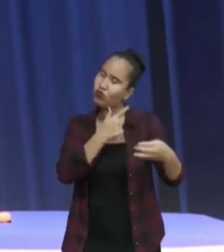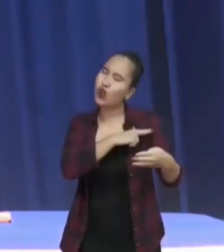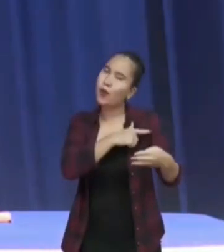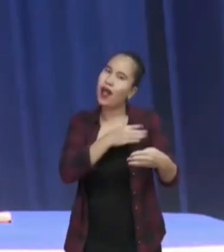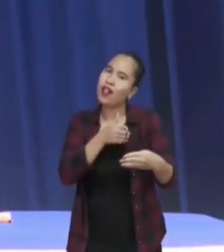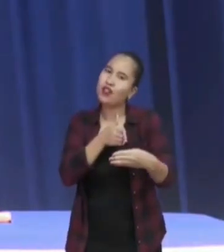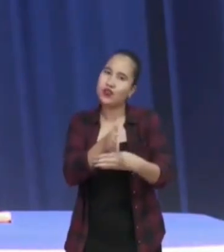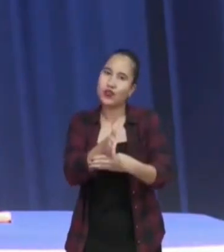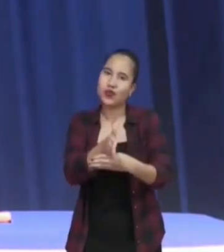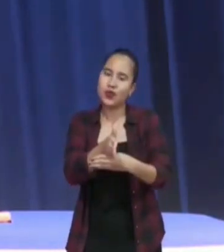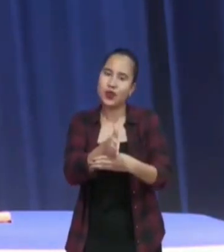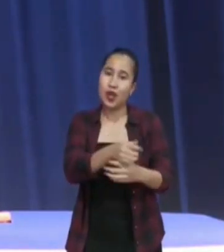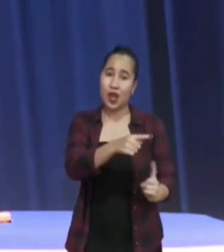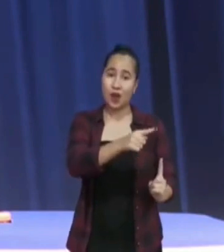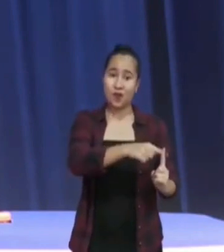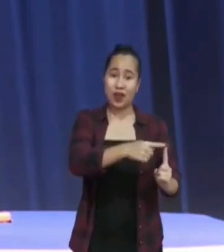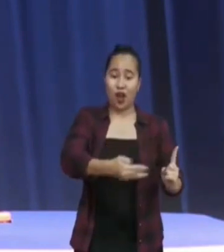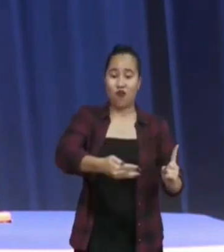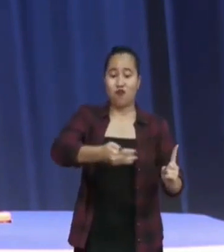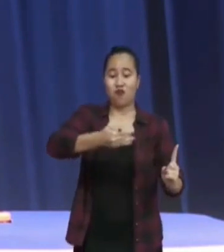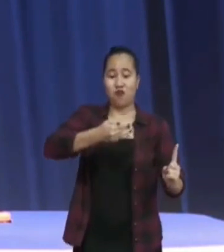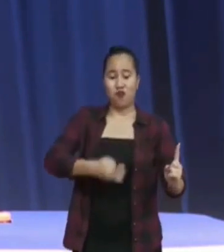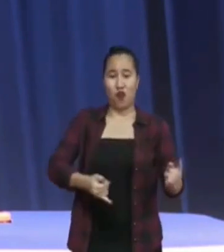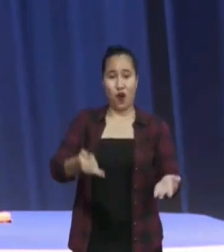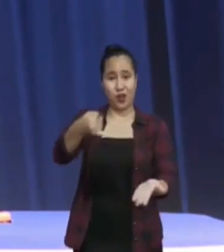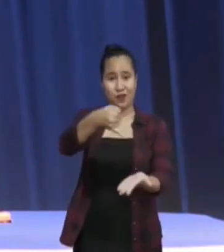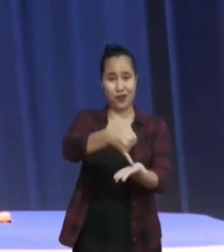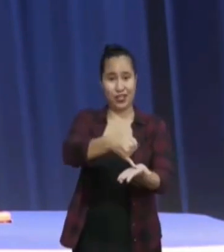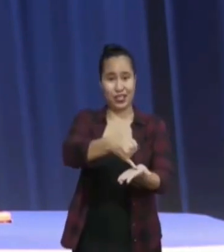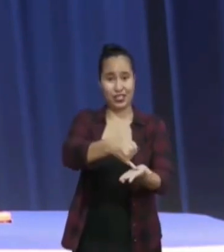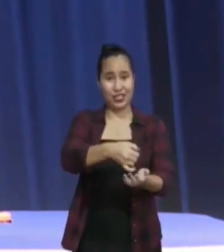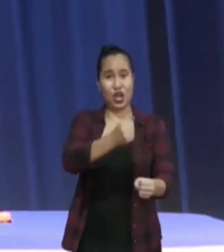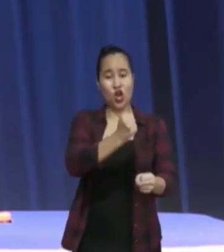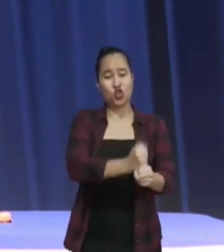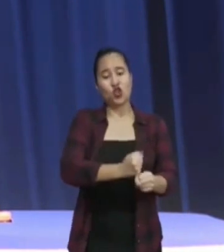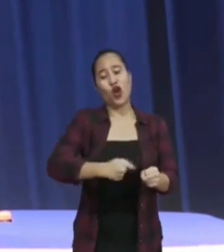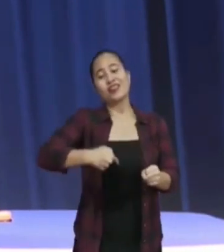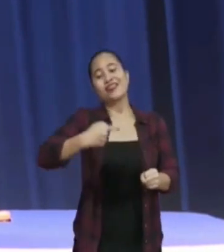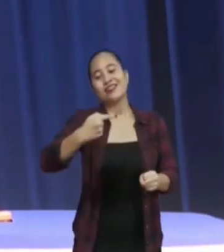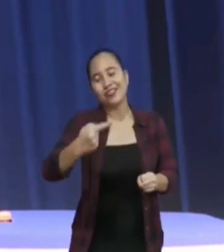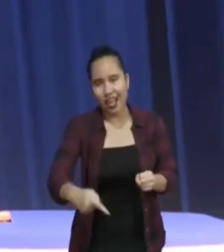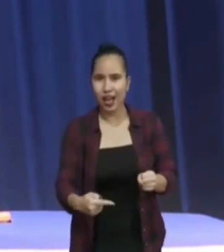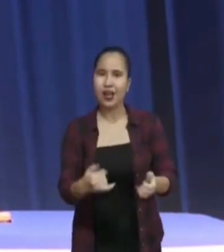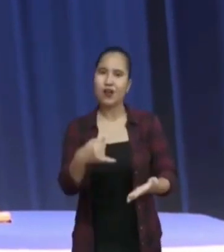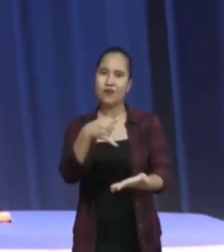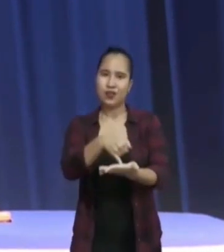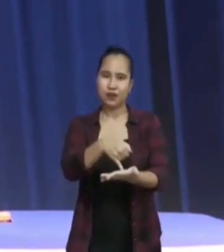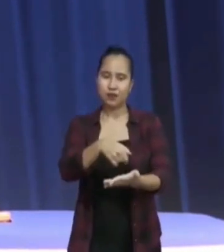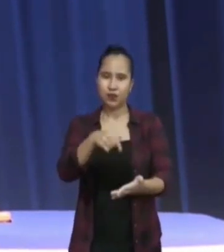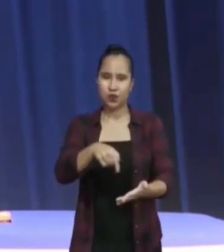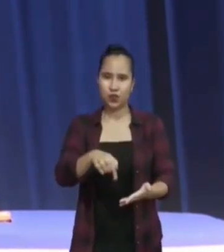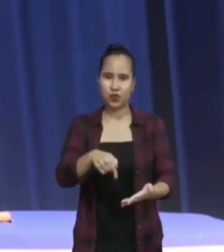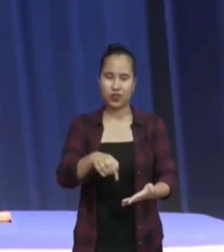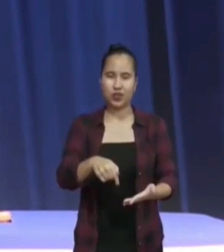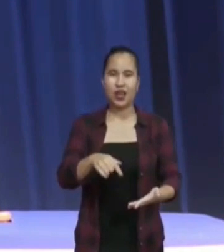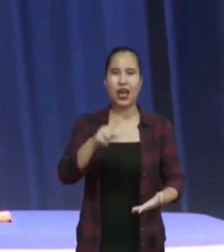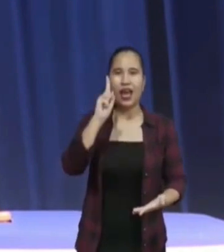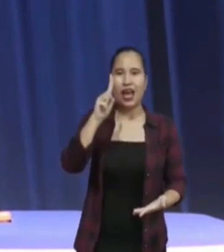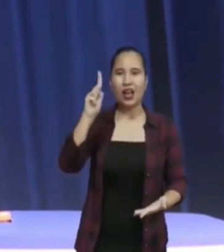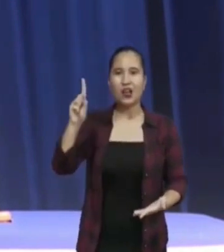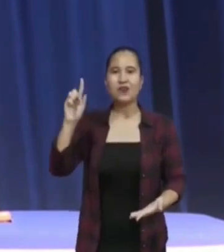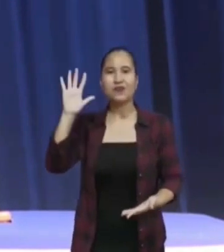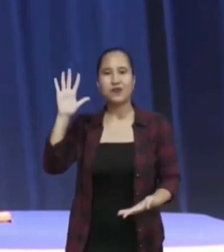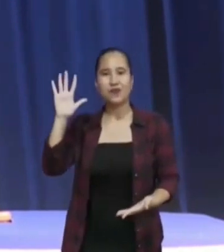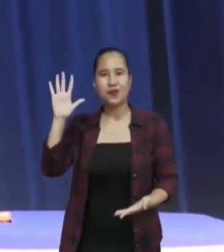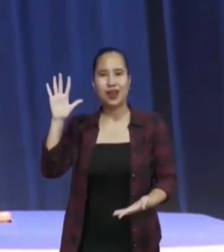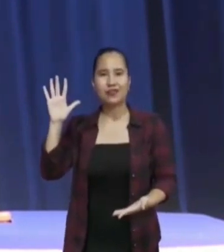vanaf voor de verkiezingen tot en met na de verkiezingen. In totaal hebben wij nu 1175